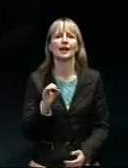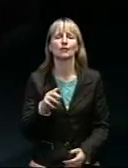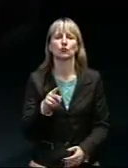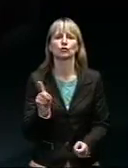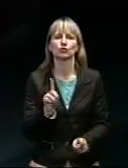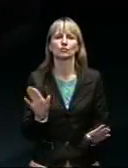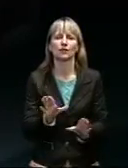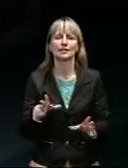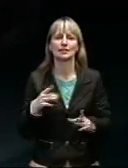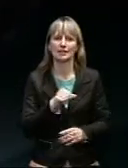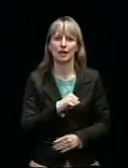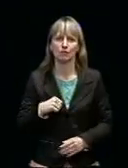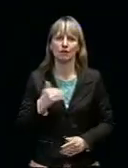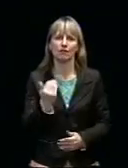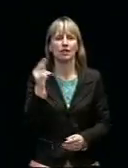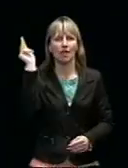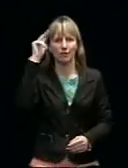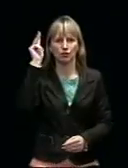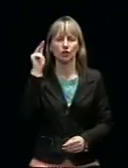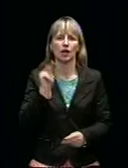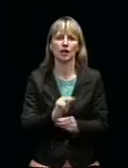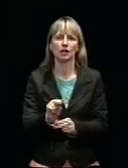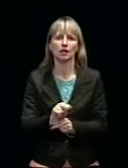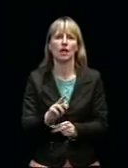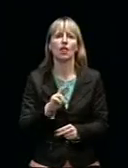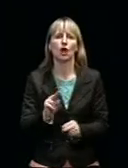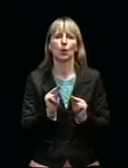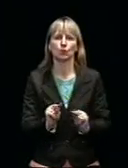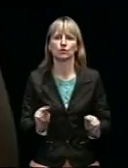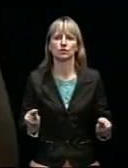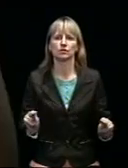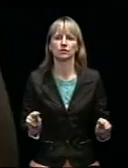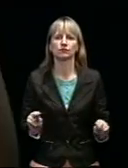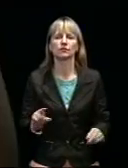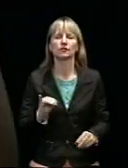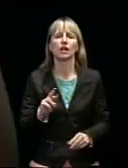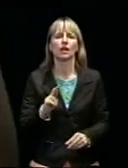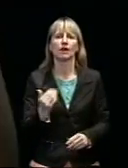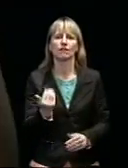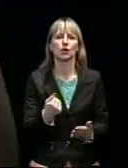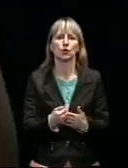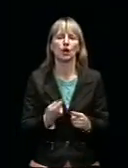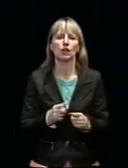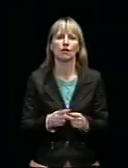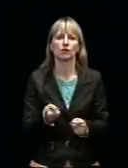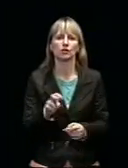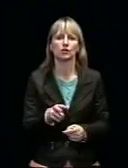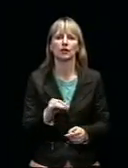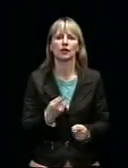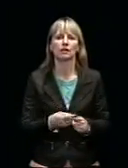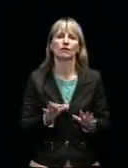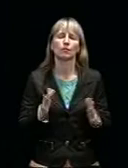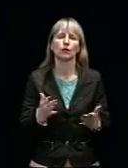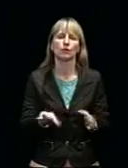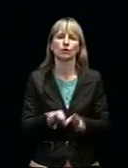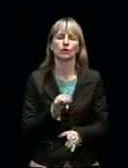співаєте самі, ви навчаєте, працюєте як педагог. Як ви до цього прийшли? Це випадково